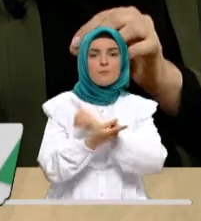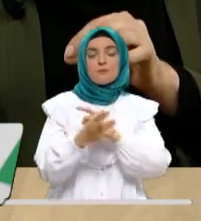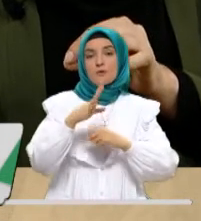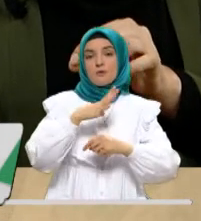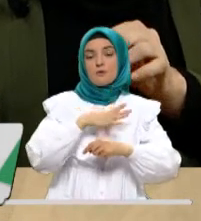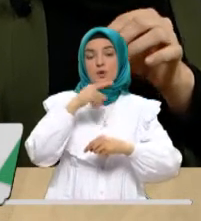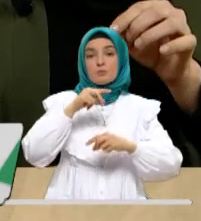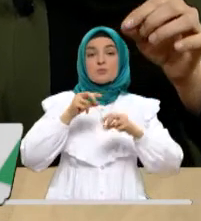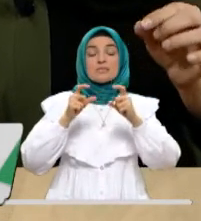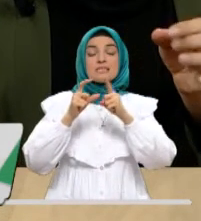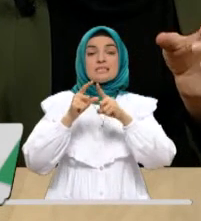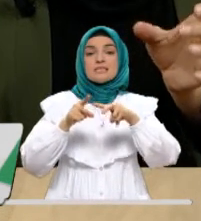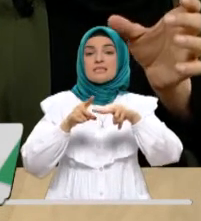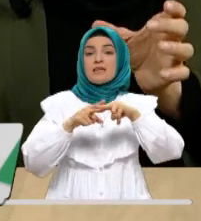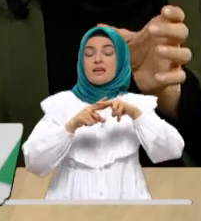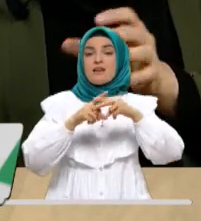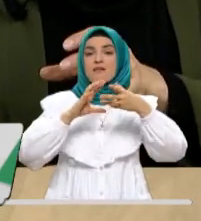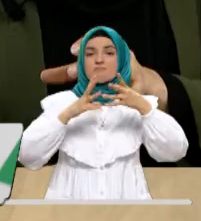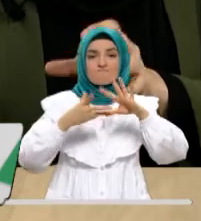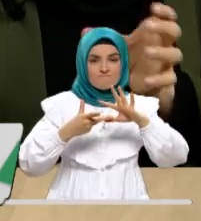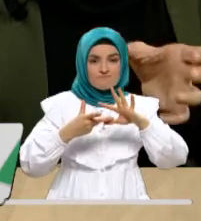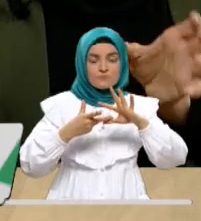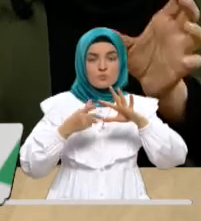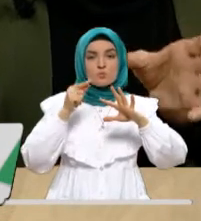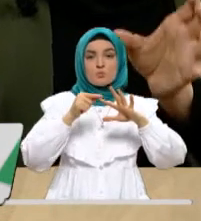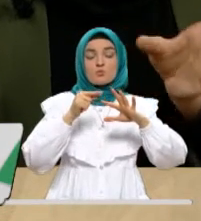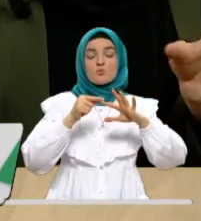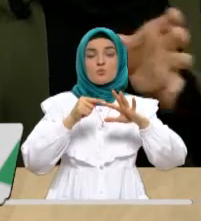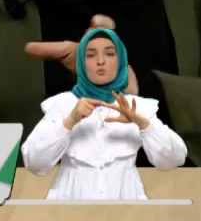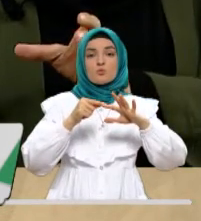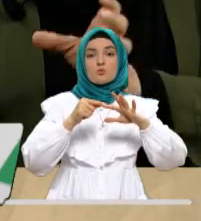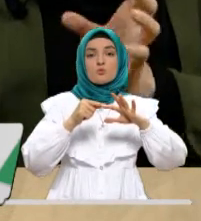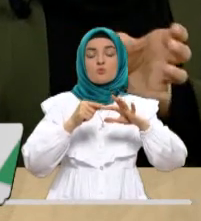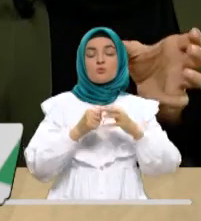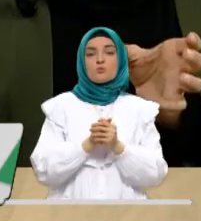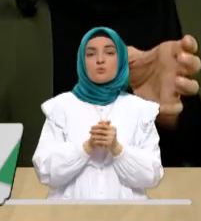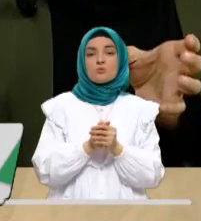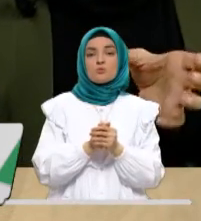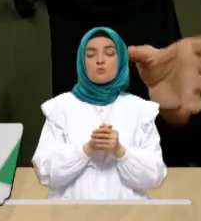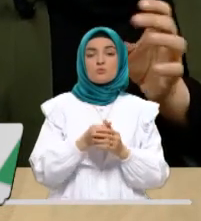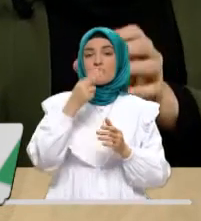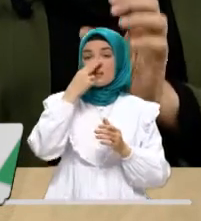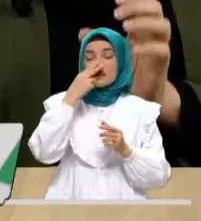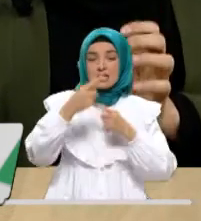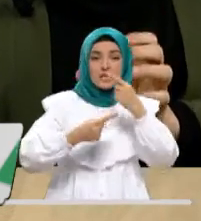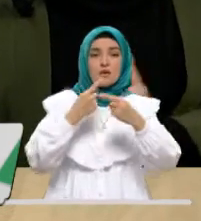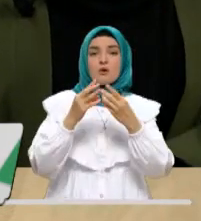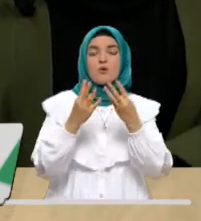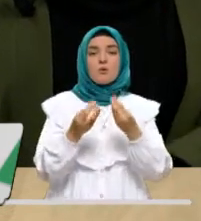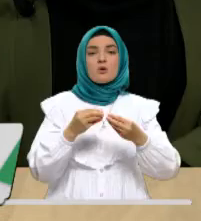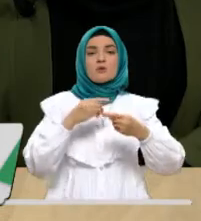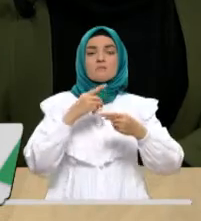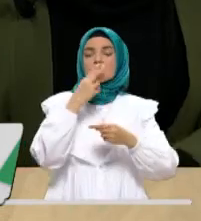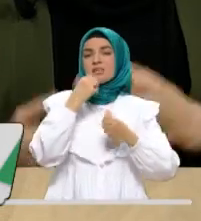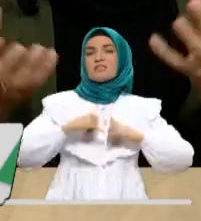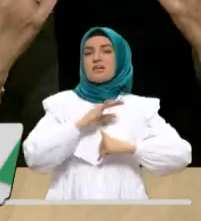DNA hasarından cinsiyet kaymasına kadar çok arada da bir sürü rahatsızlıklar var. Bu birçok hastalığa